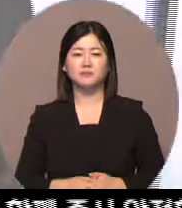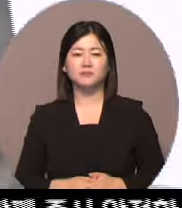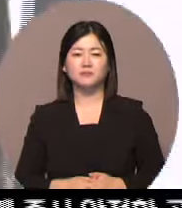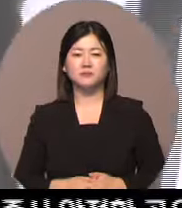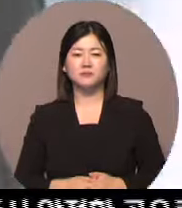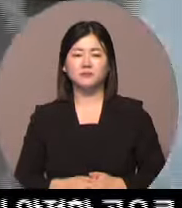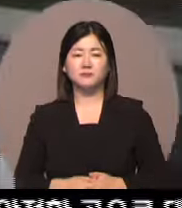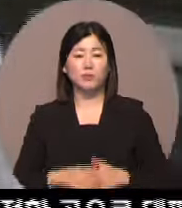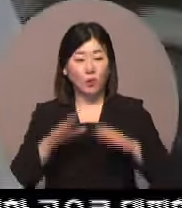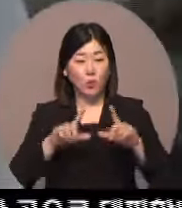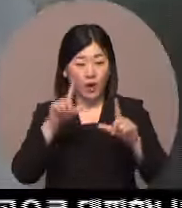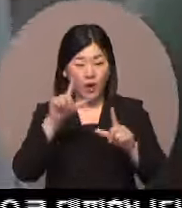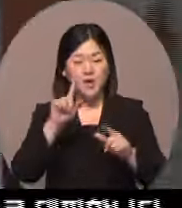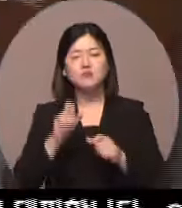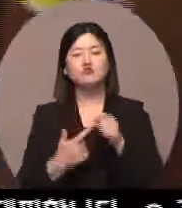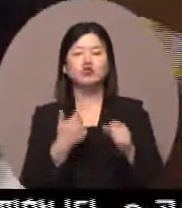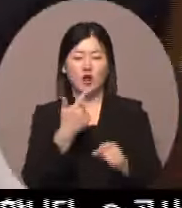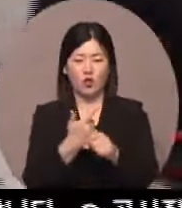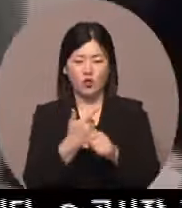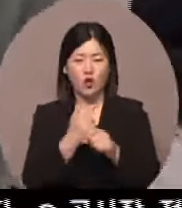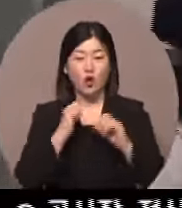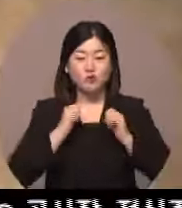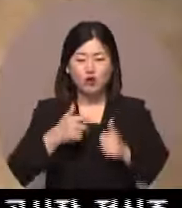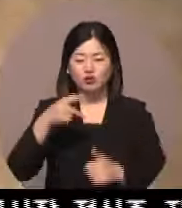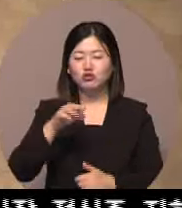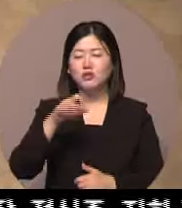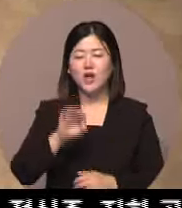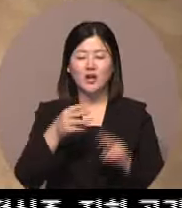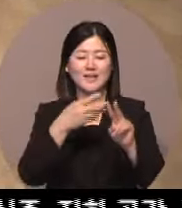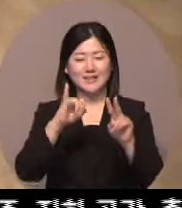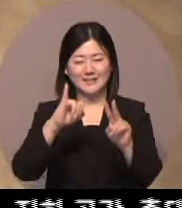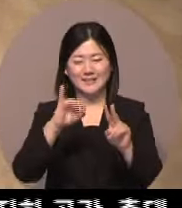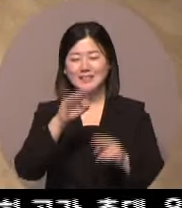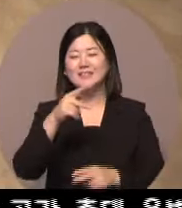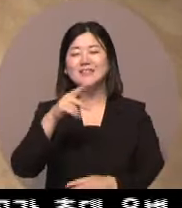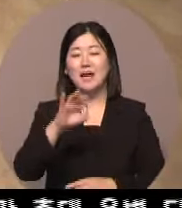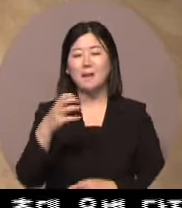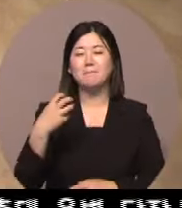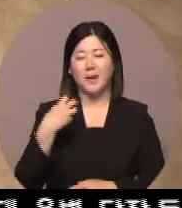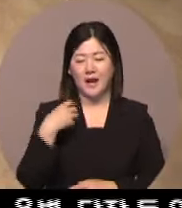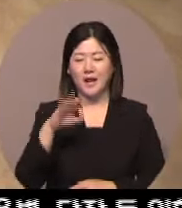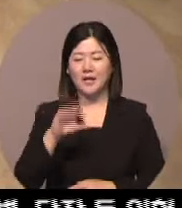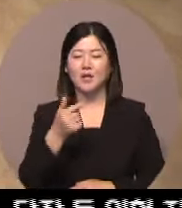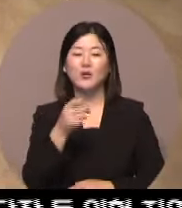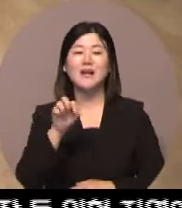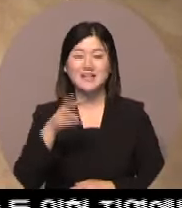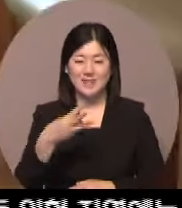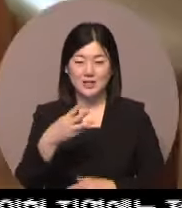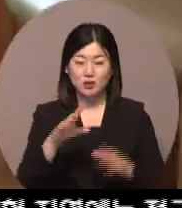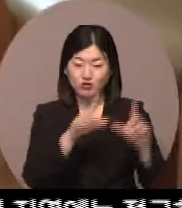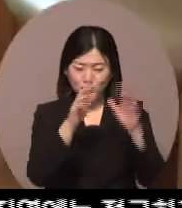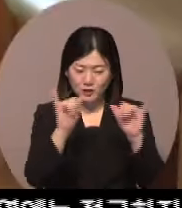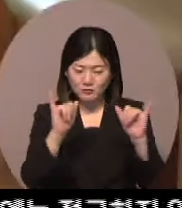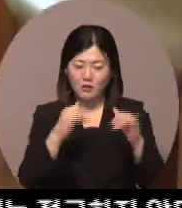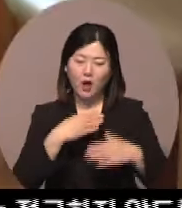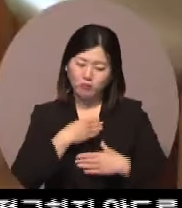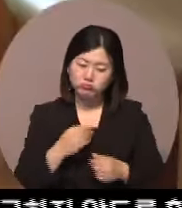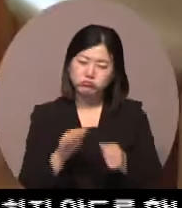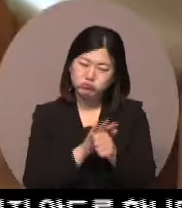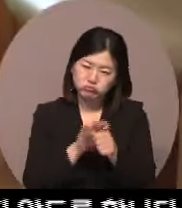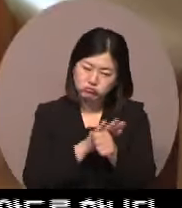기자입니다 올해로 16년째 부여 중정 1위의 이장직을 맡고 있는 이씨 주민들의 부